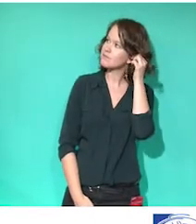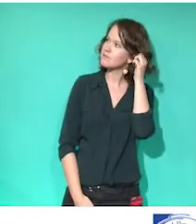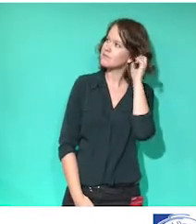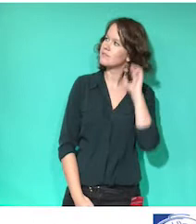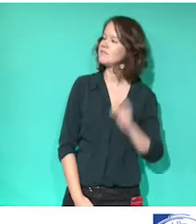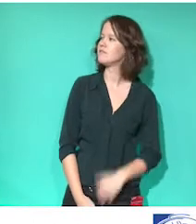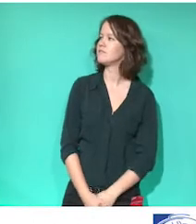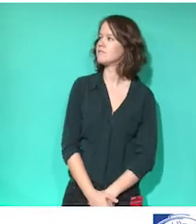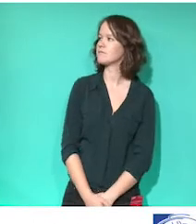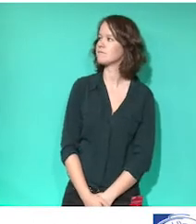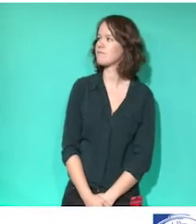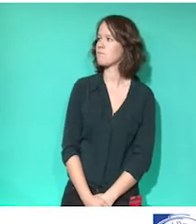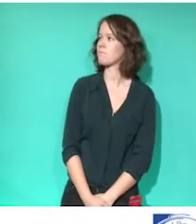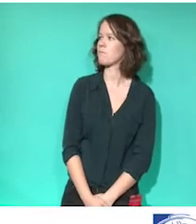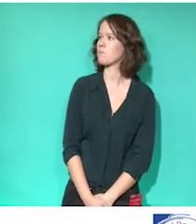Merci.